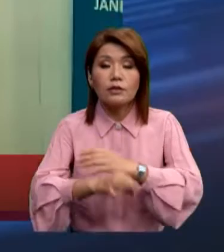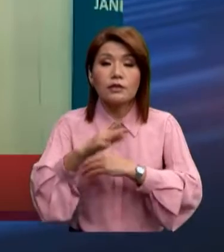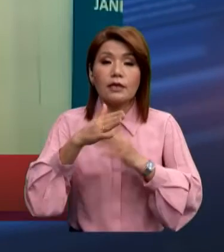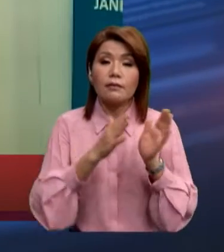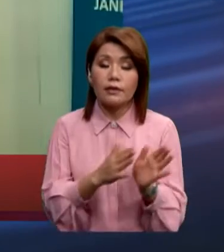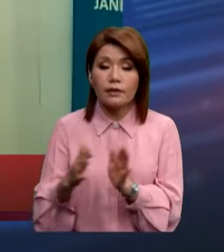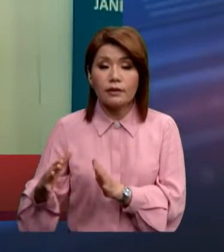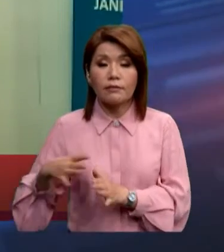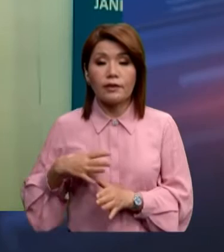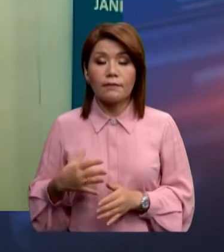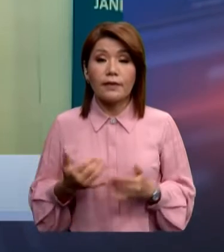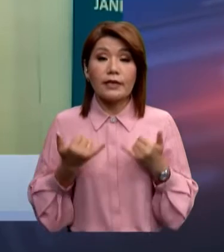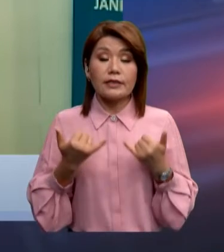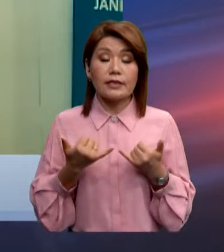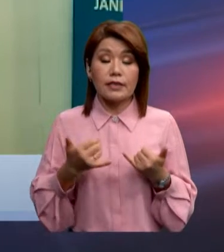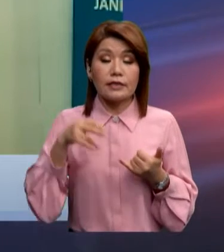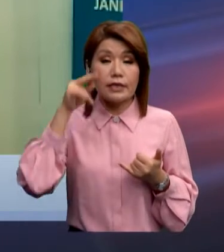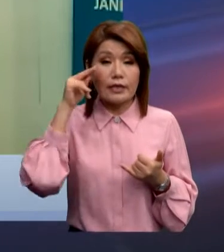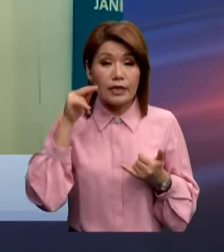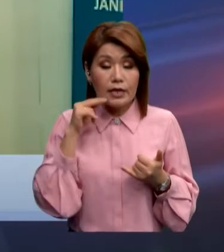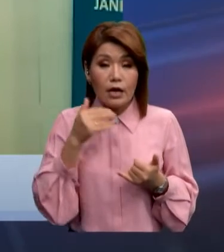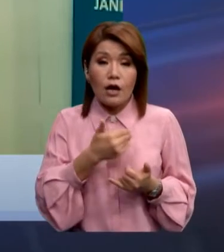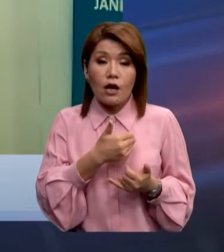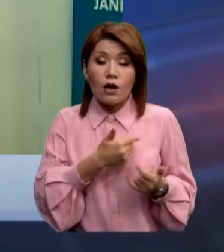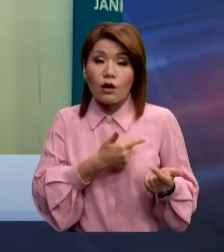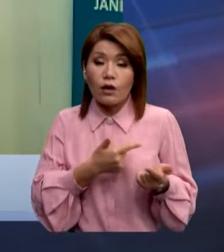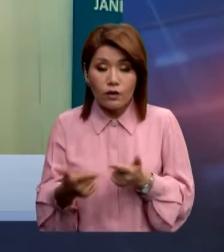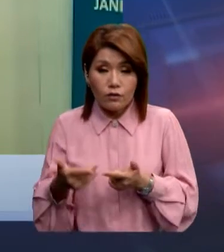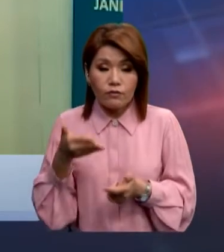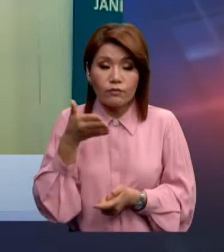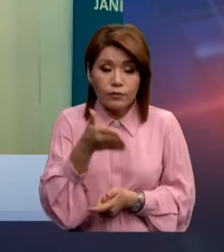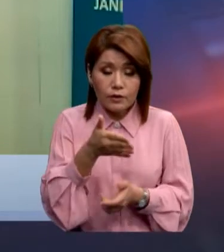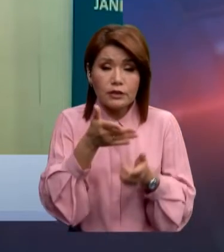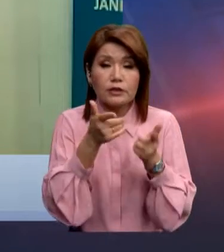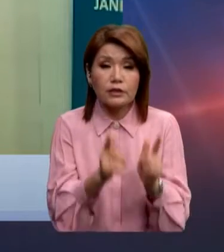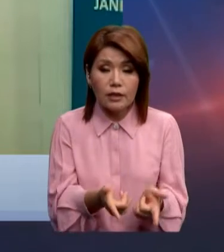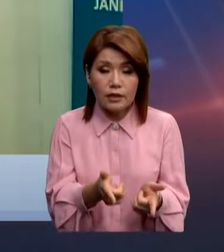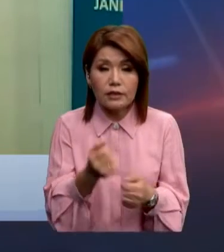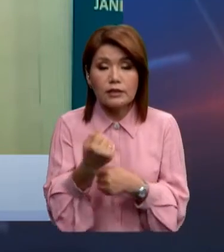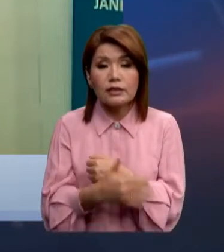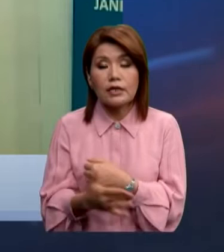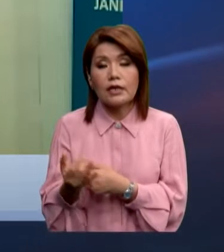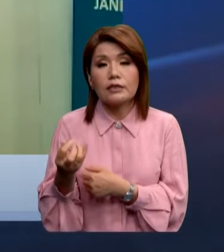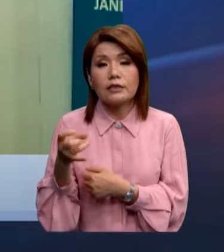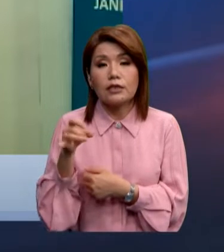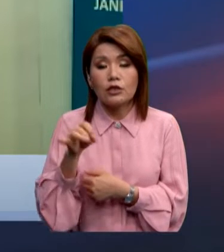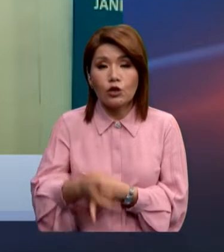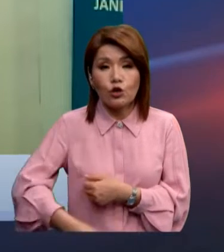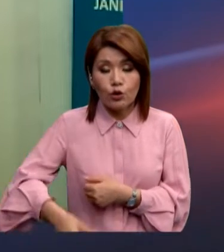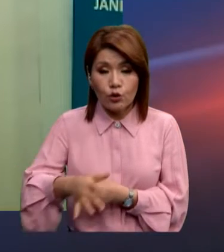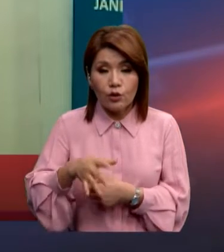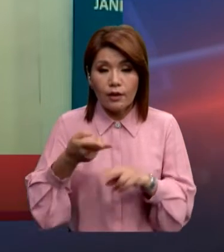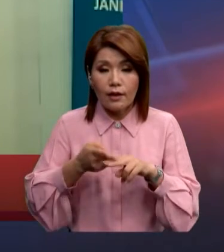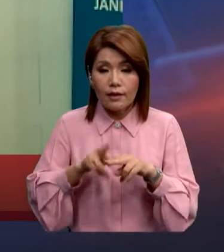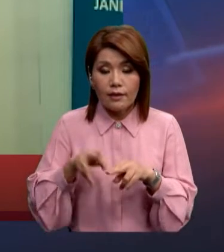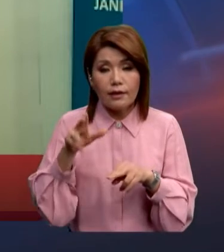стабильным. Сейчас Китай готов идти навстречу даже больше, чем сами страны Центральной Азии. Регион Центральной Азии для Китая